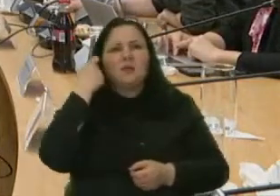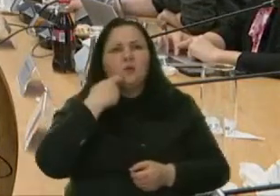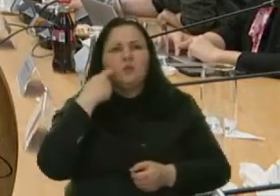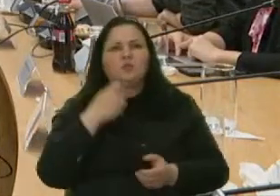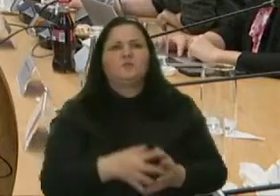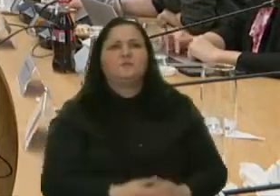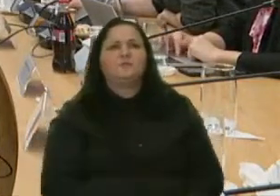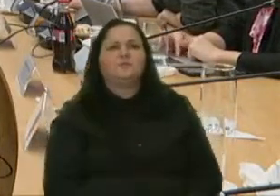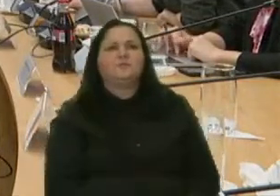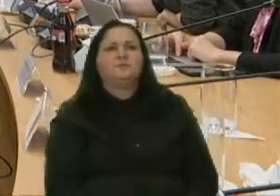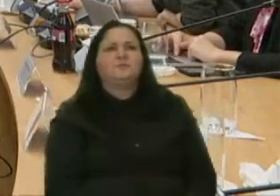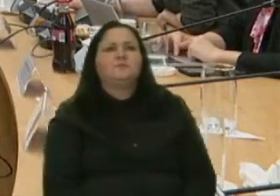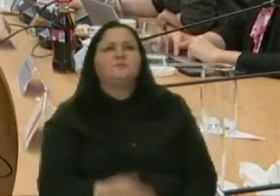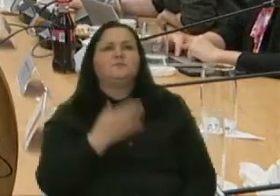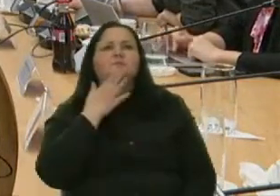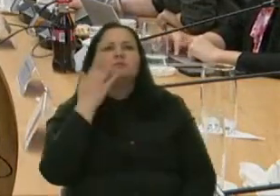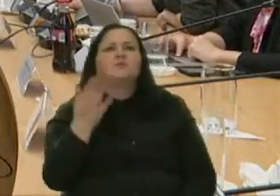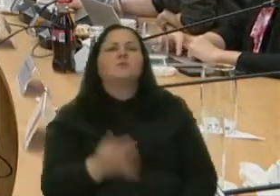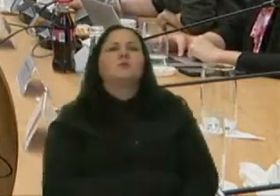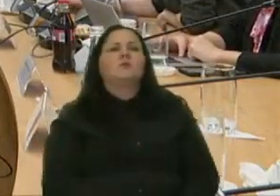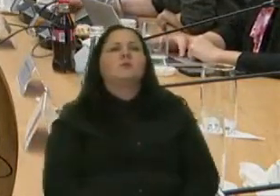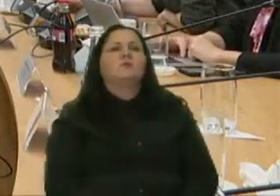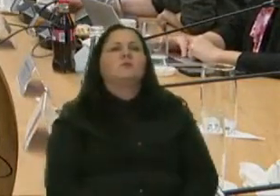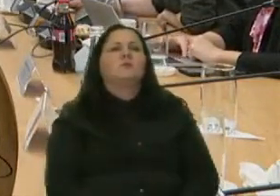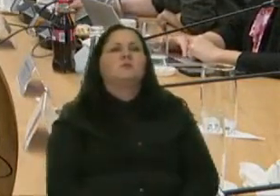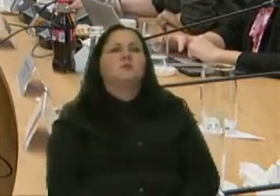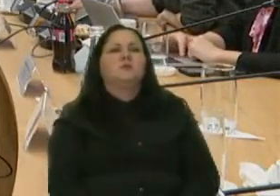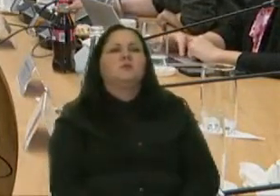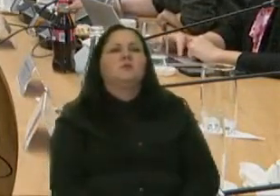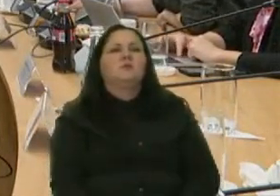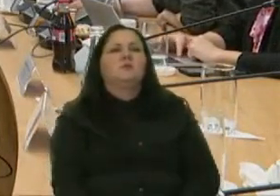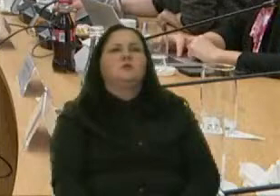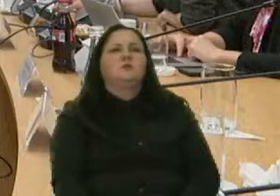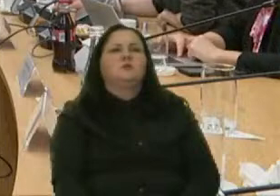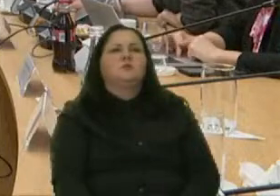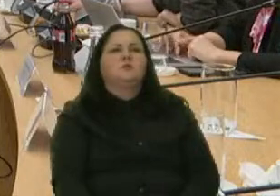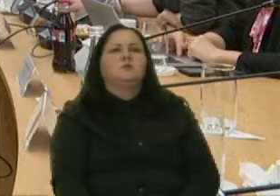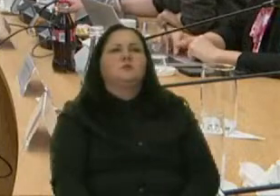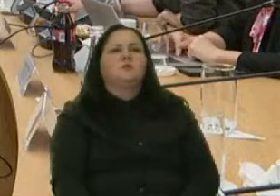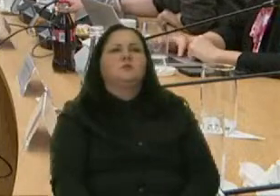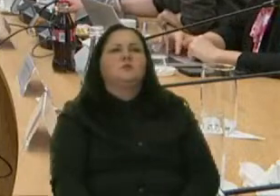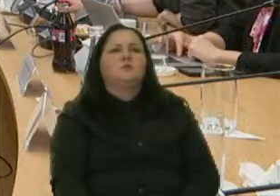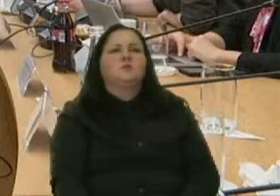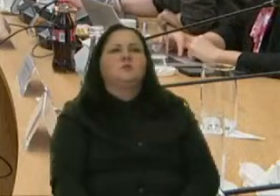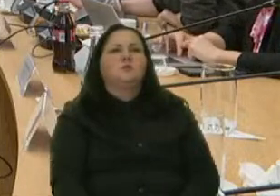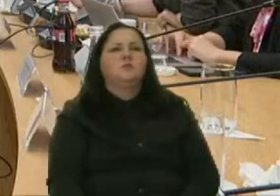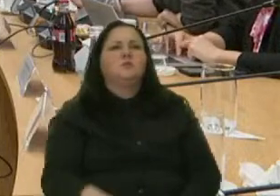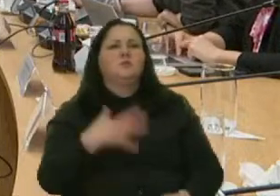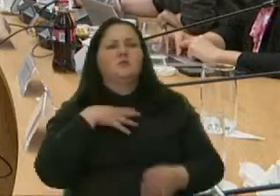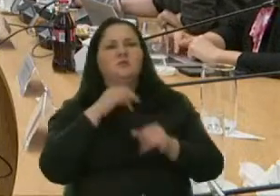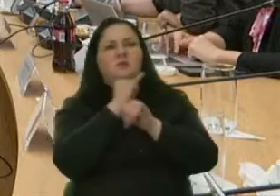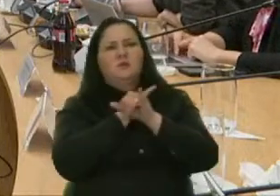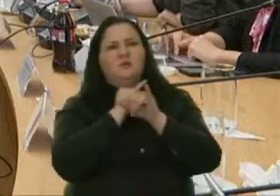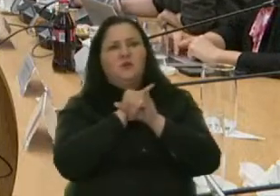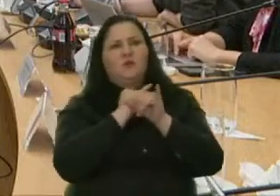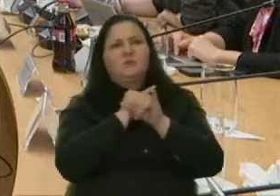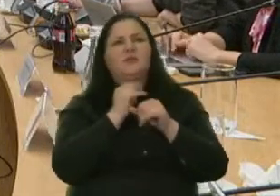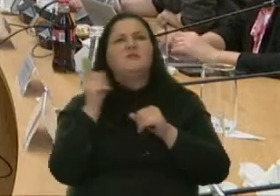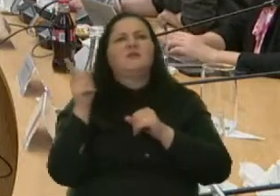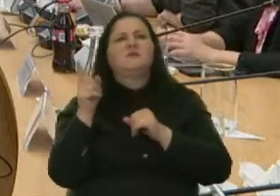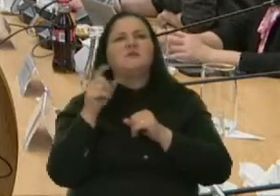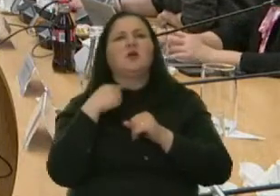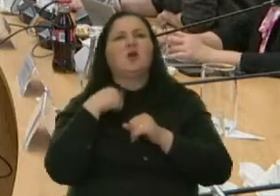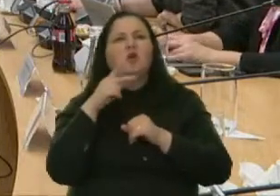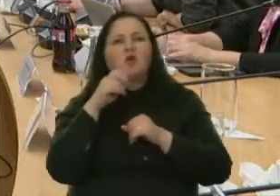Napoca mulțumes Mulțumesc vă rog domnu vă rog domnule Vișan Vreau să schimb subiectul și să i fac observație Domnului Groza